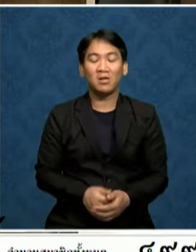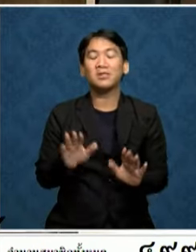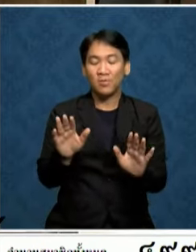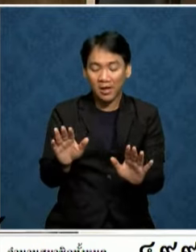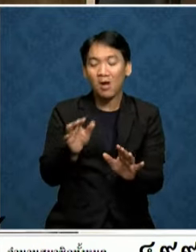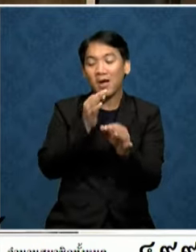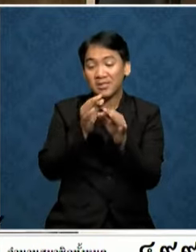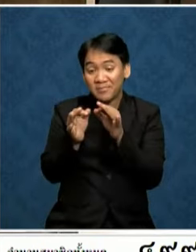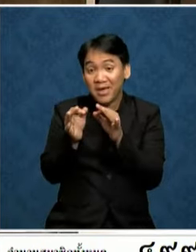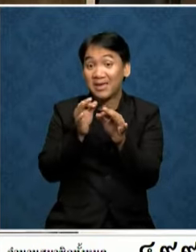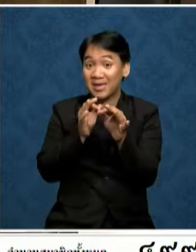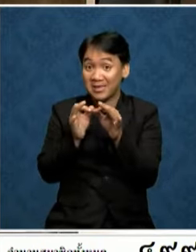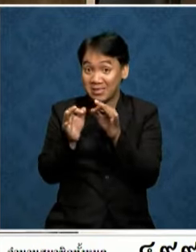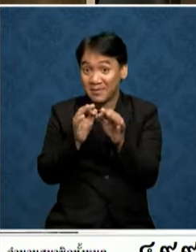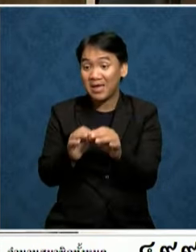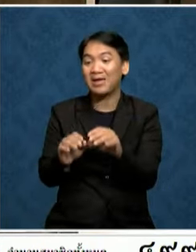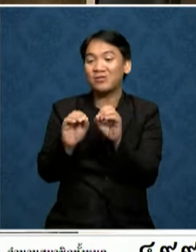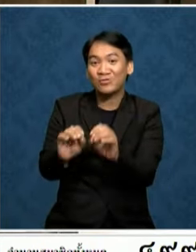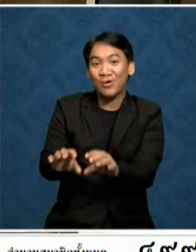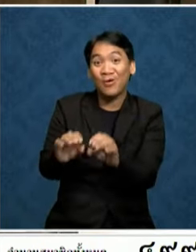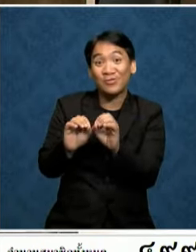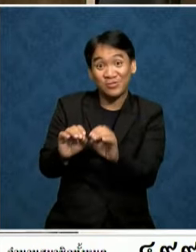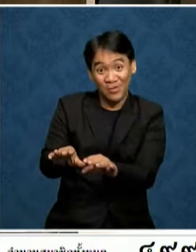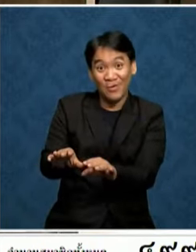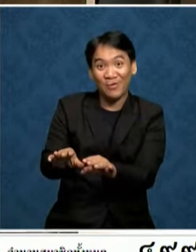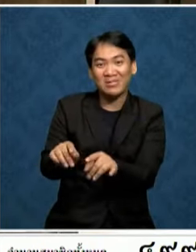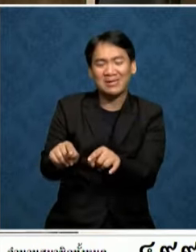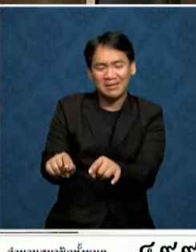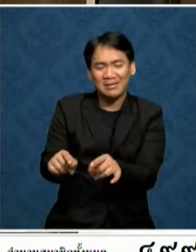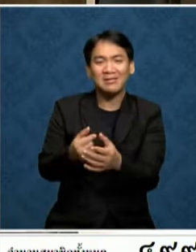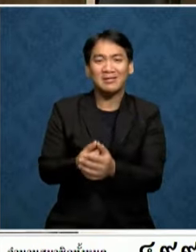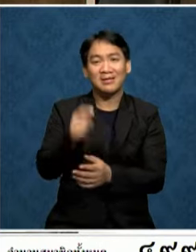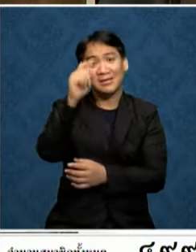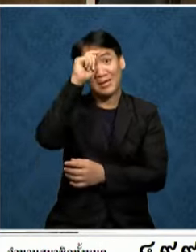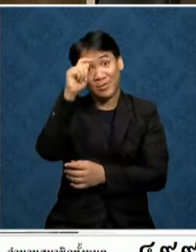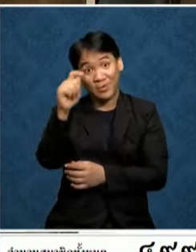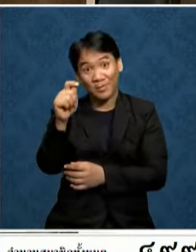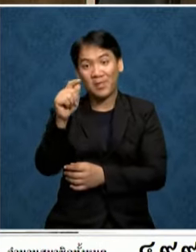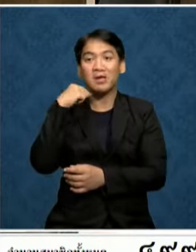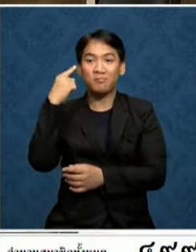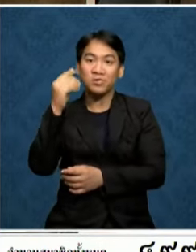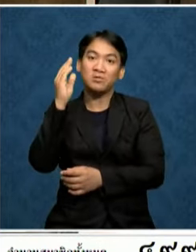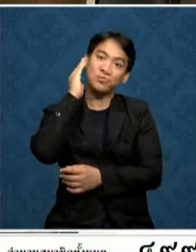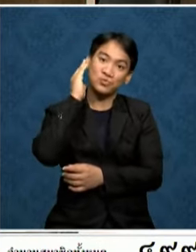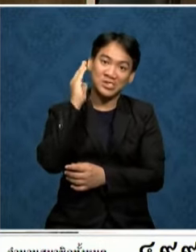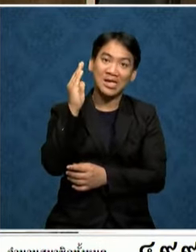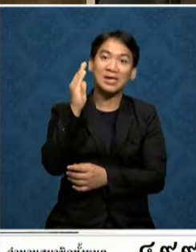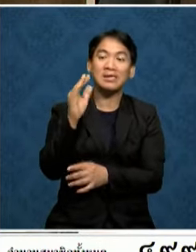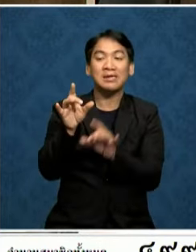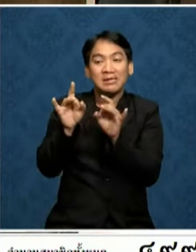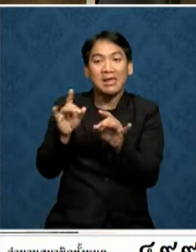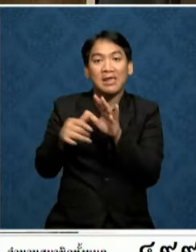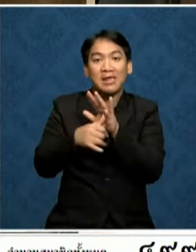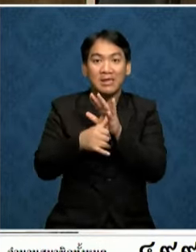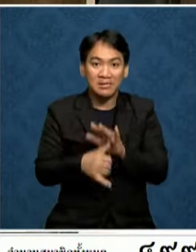จะปกป้องตัวเองจากเรืองเพศยังไงให้เขาเข้าใจเรื่องเพศยังไงให้เขาเคารพสิทธิ์ของเพื่อนเคารพแล้วก็ปกป้องสิทธิ์